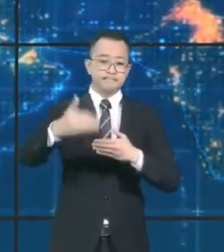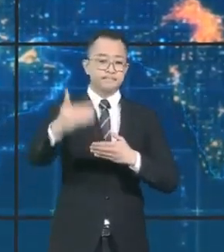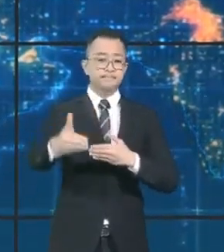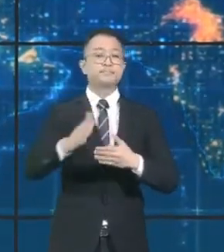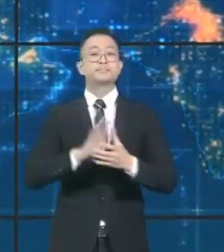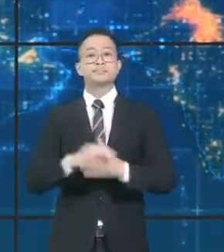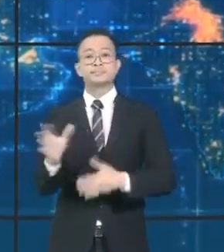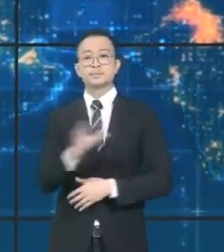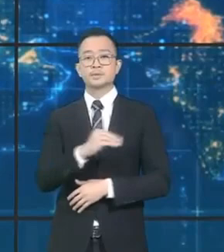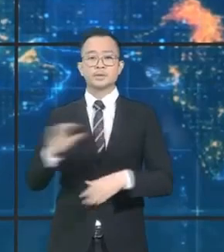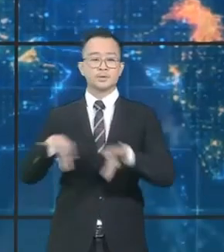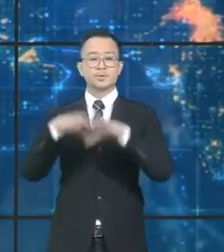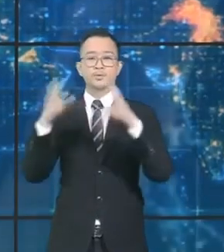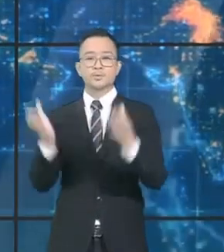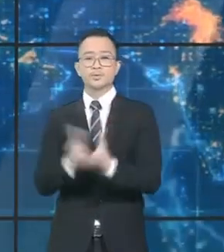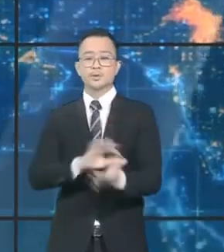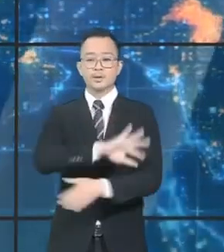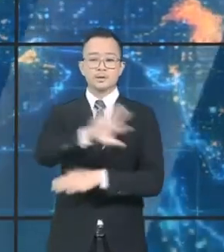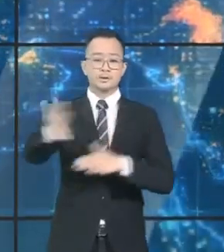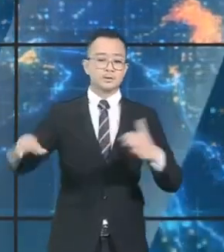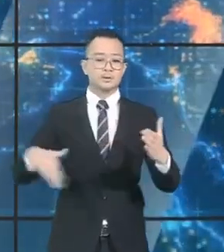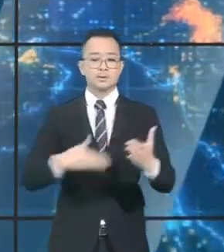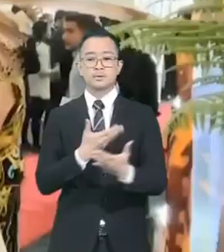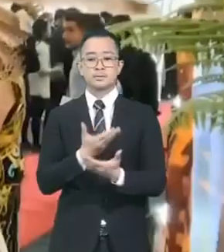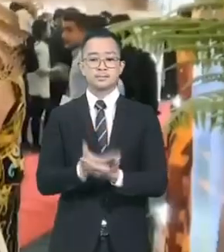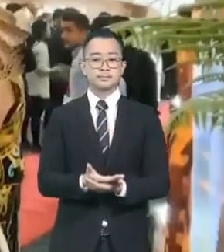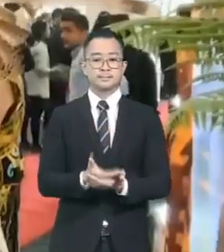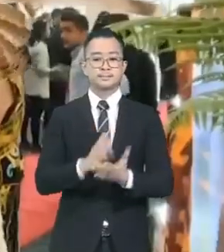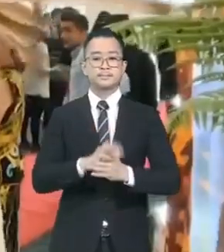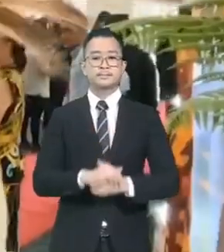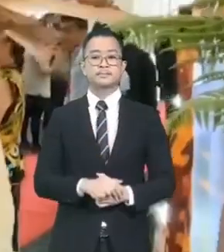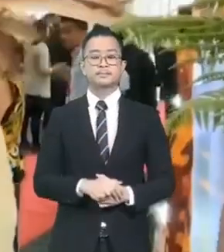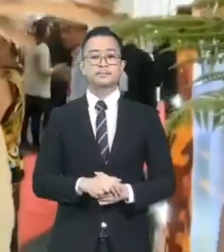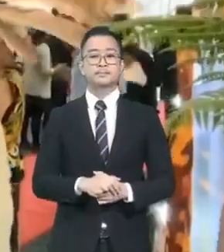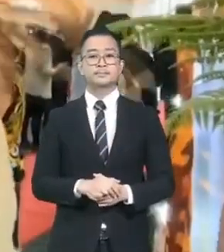datang serta dunia secara keseluruhannya.